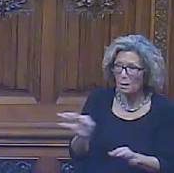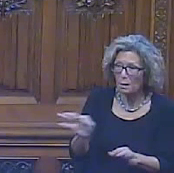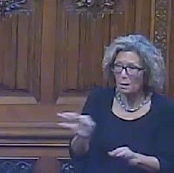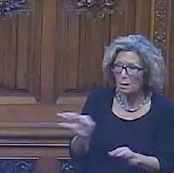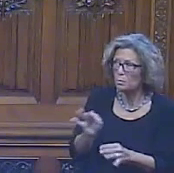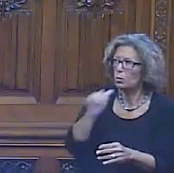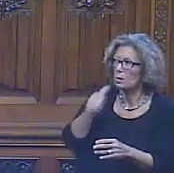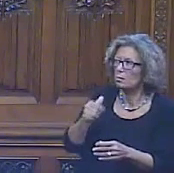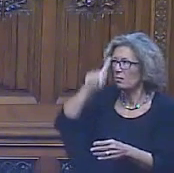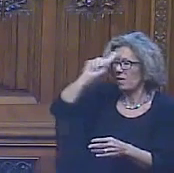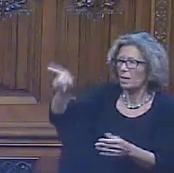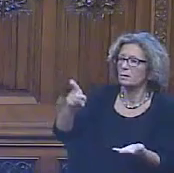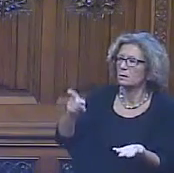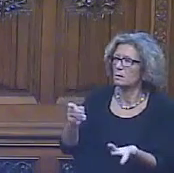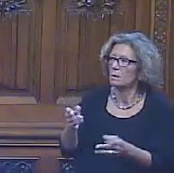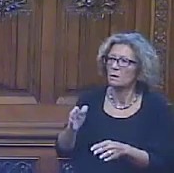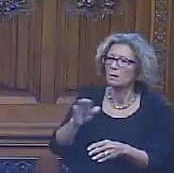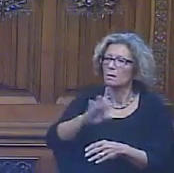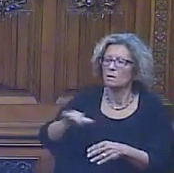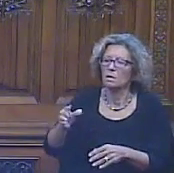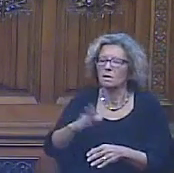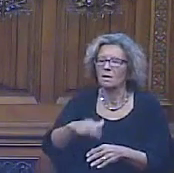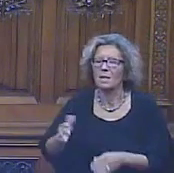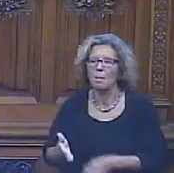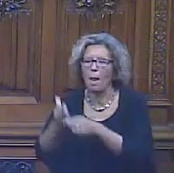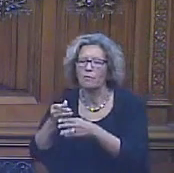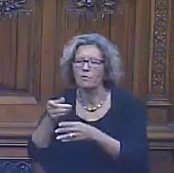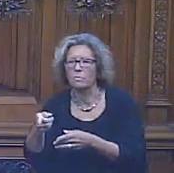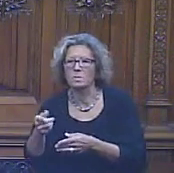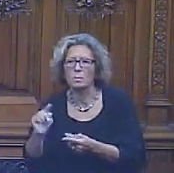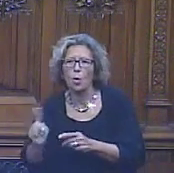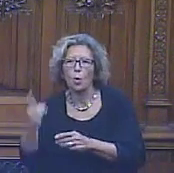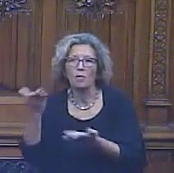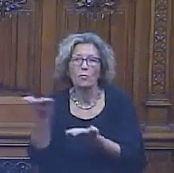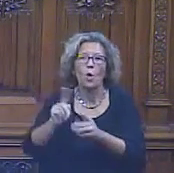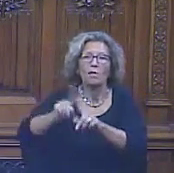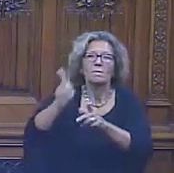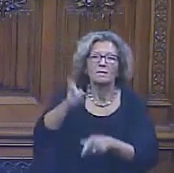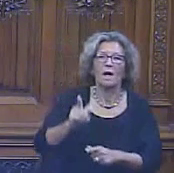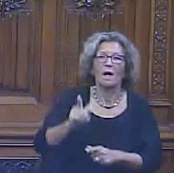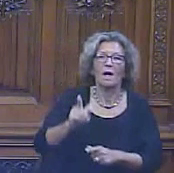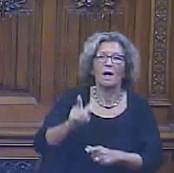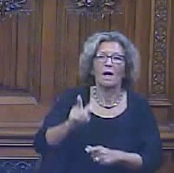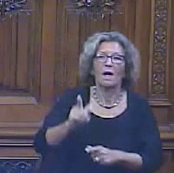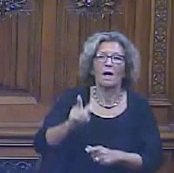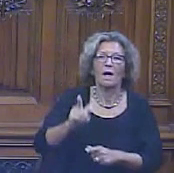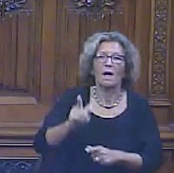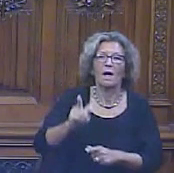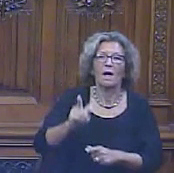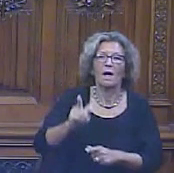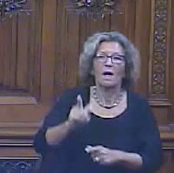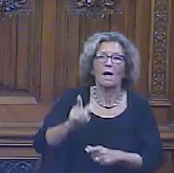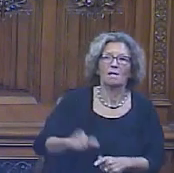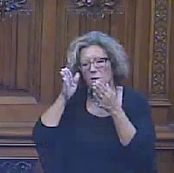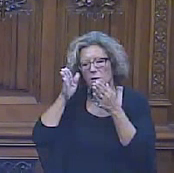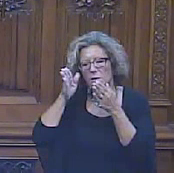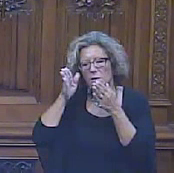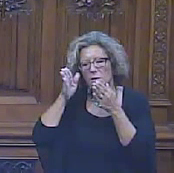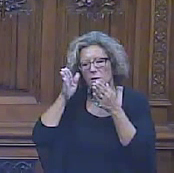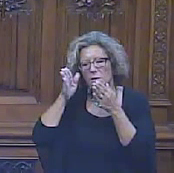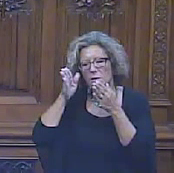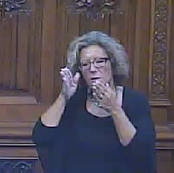nicht, weiß man nicht. Ja. Die kriegen Kinderbeihilfe in einer Höhe, wo man anderswo leben kann. Das passt halt alles insgesamt nicht